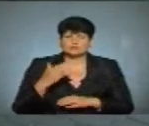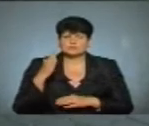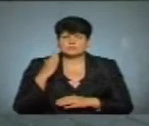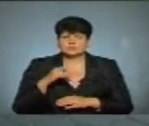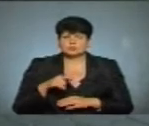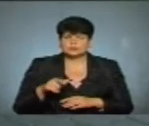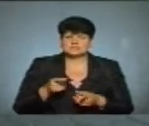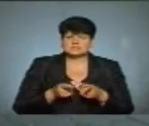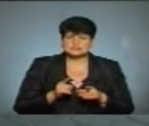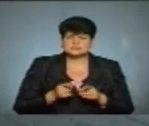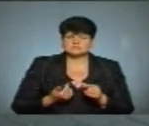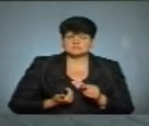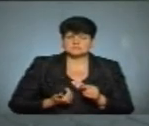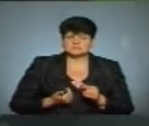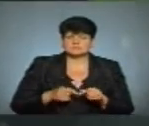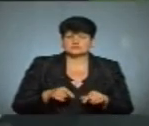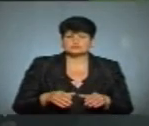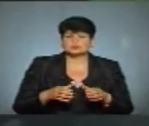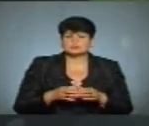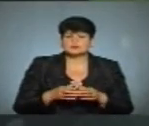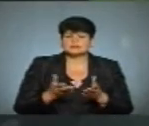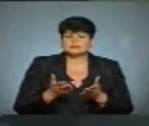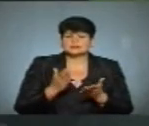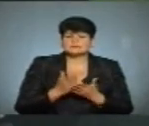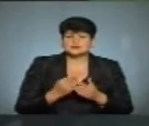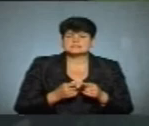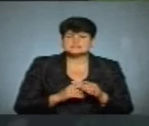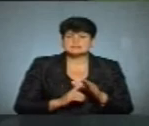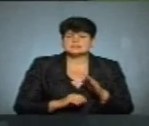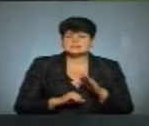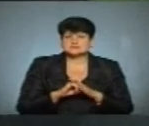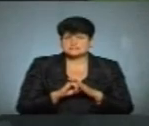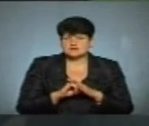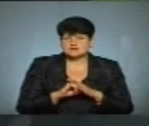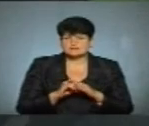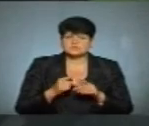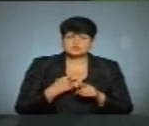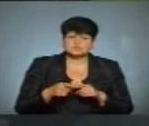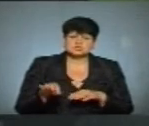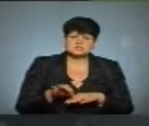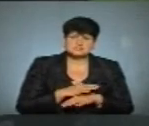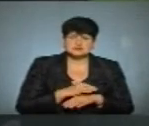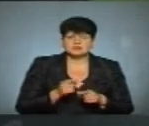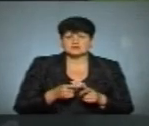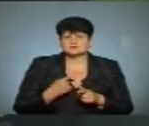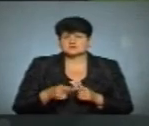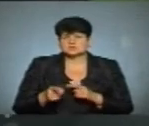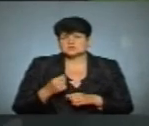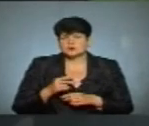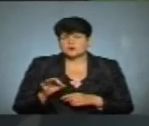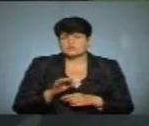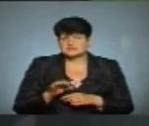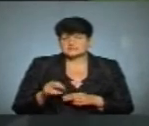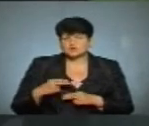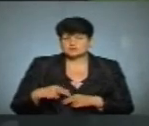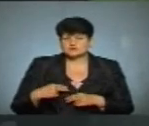людям, які дійсно мешкають в громаді, які мають на то підстави, чи то вони вийшли заміж, чи то офіційно працюють тут,